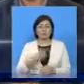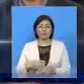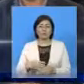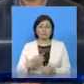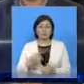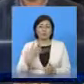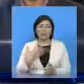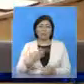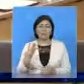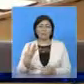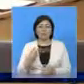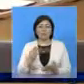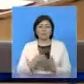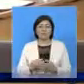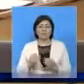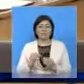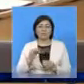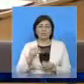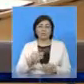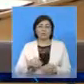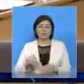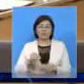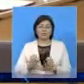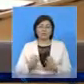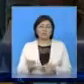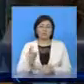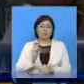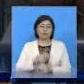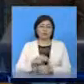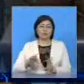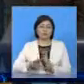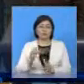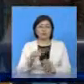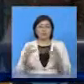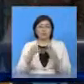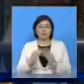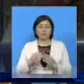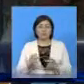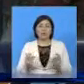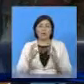954. А уже с 10 июля жители района смогут прийти на избирательный участок и